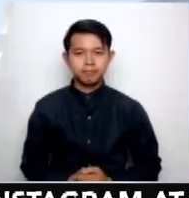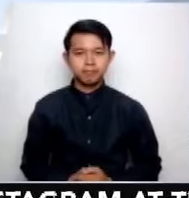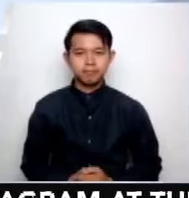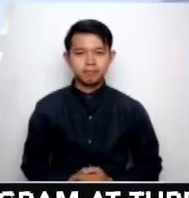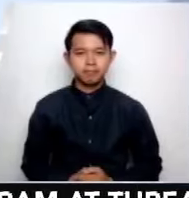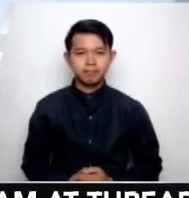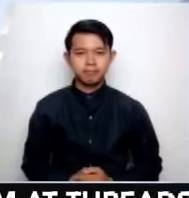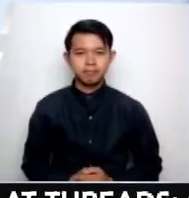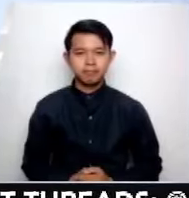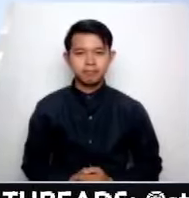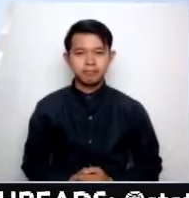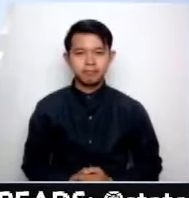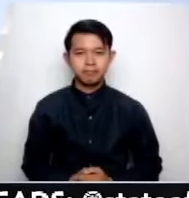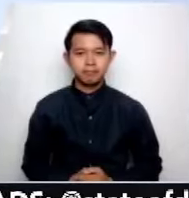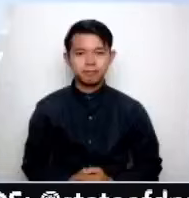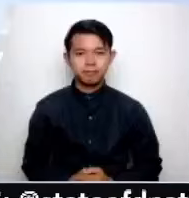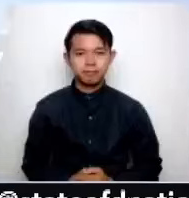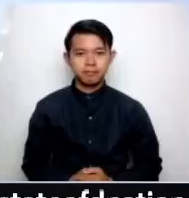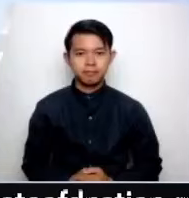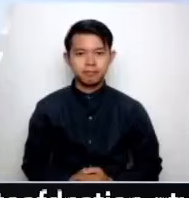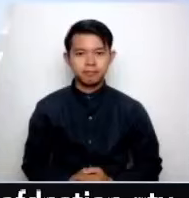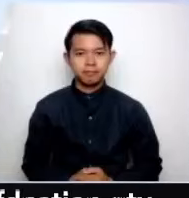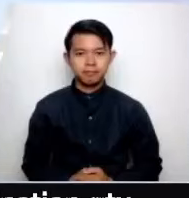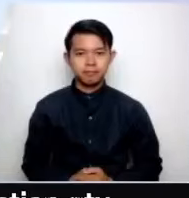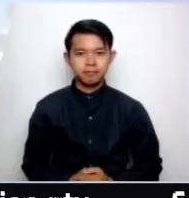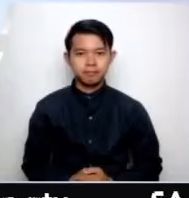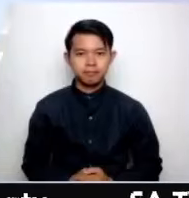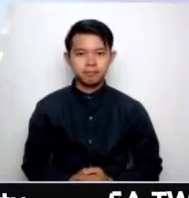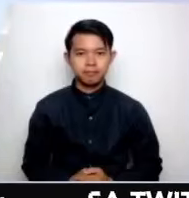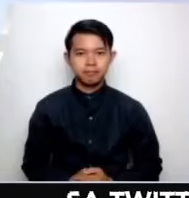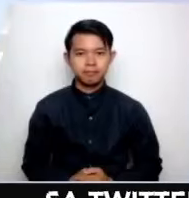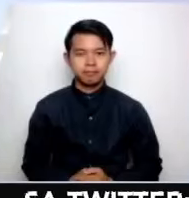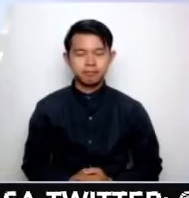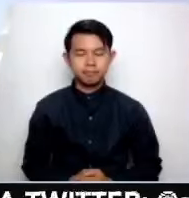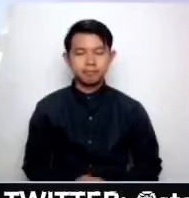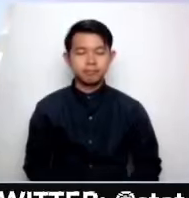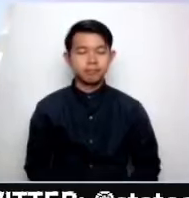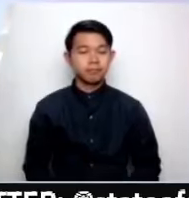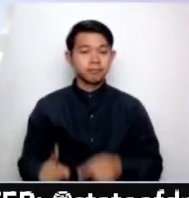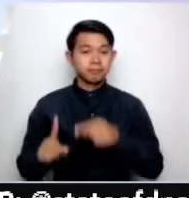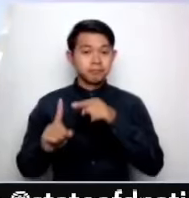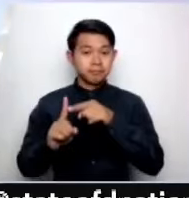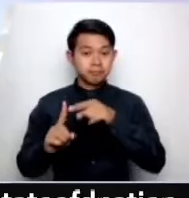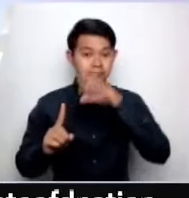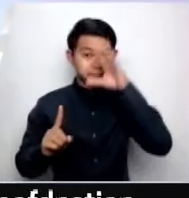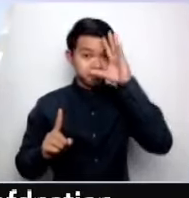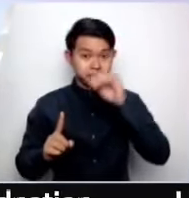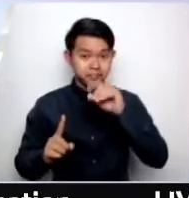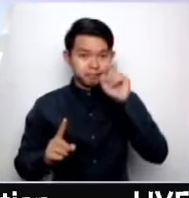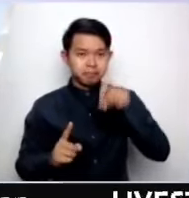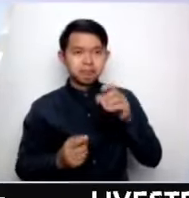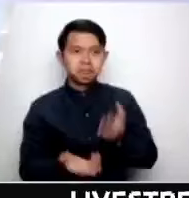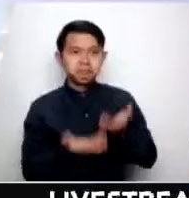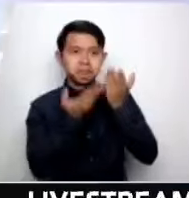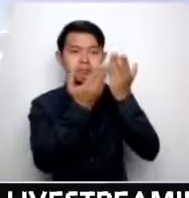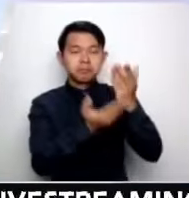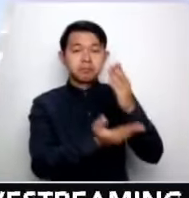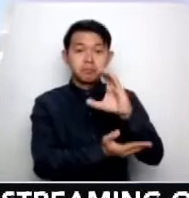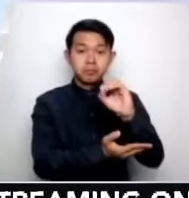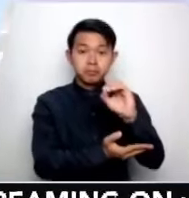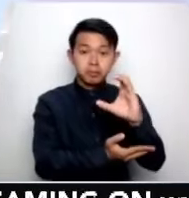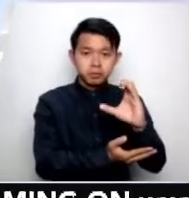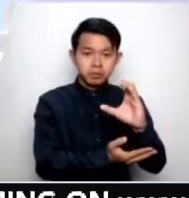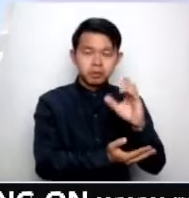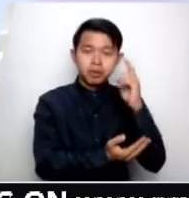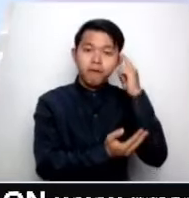inagawan ng certificate of candidacy ang isang tatakbo sa pagka-mayor ng Himamaylan City Negros Occidental